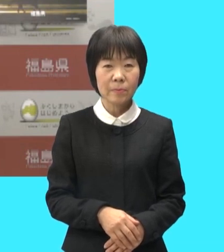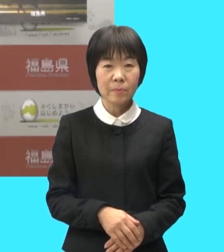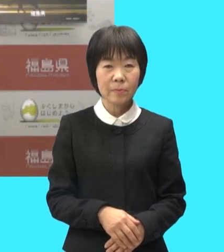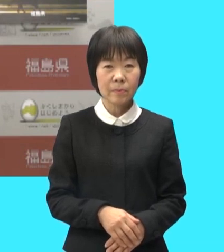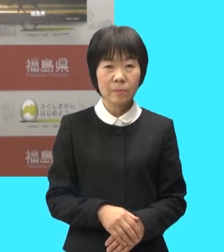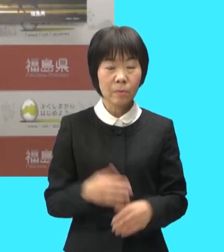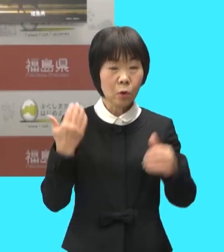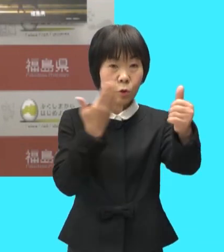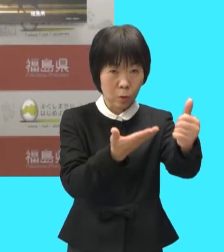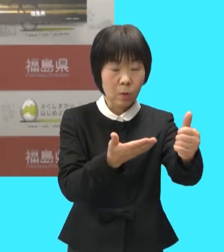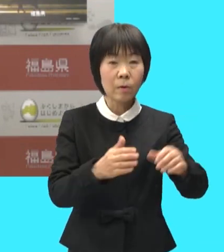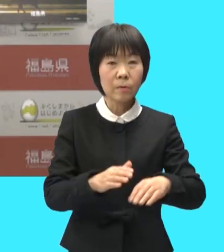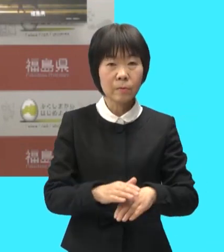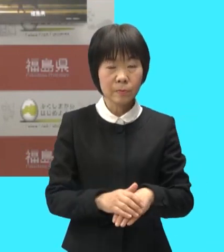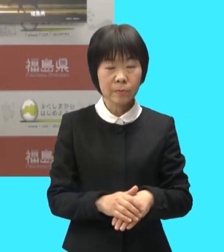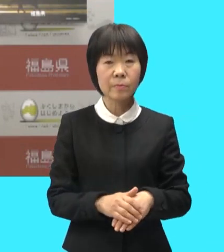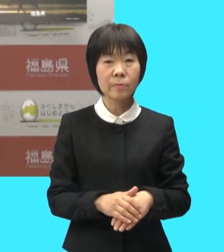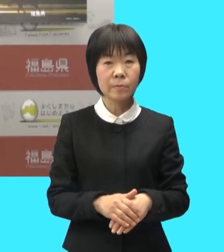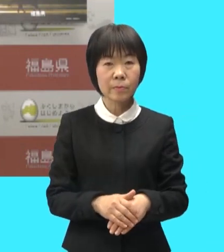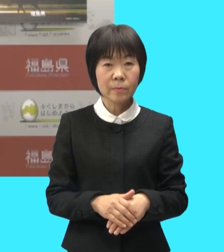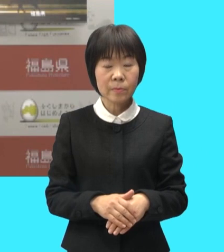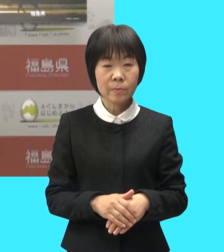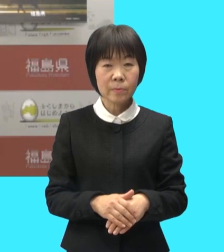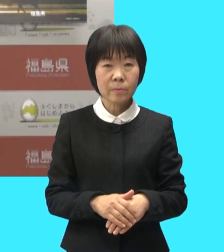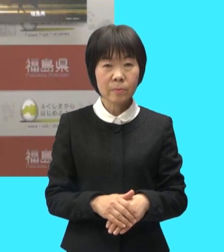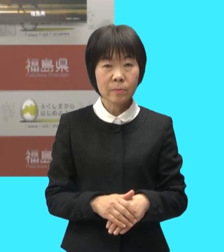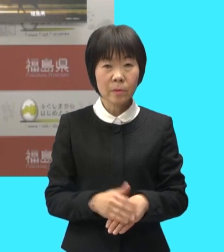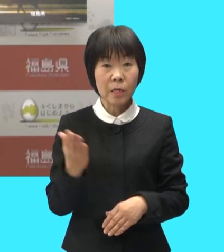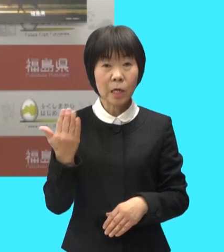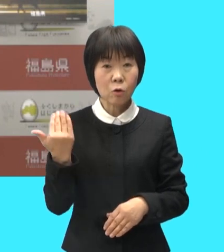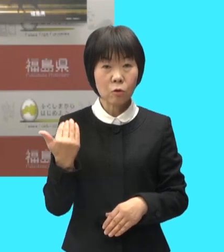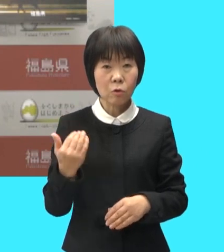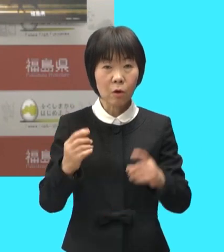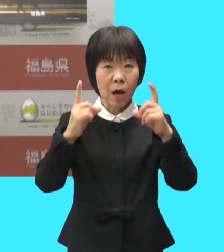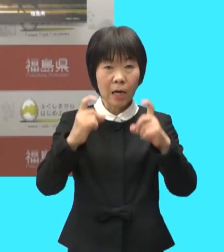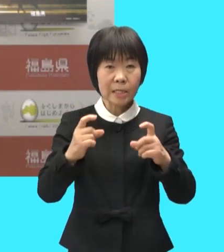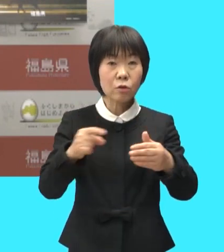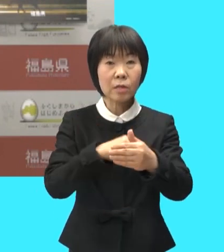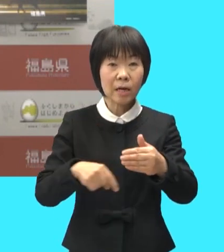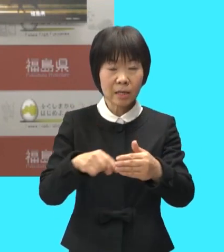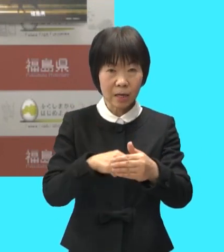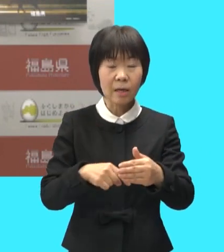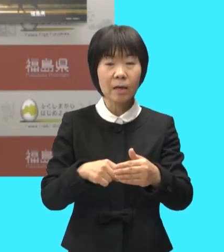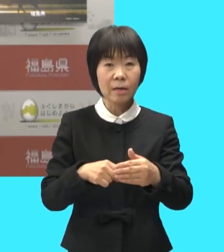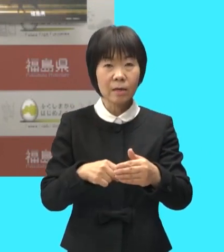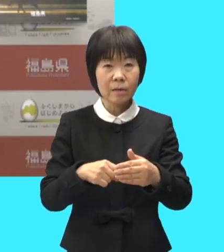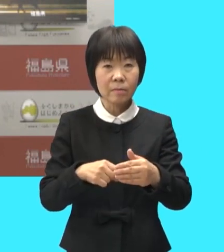おめでとうございます。 おめでとうございます。 福島テレビの井上と申します。先ほどの年頭の挨拶の中